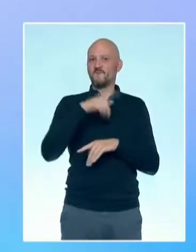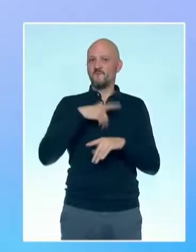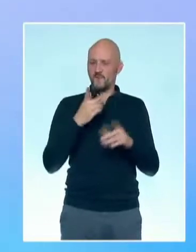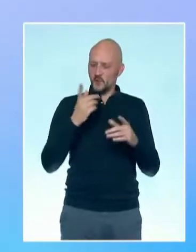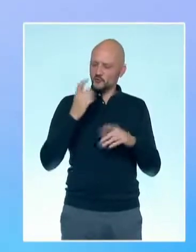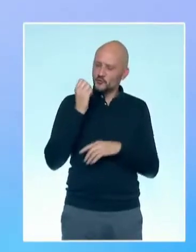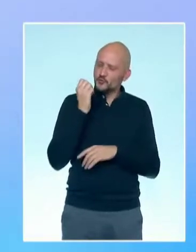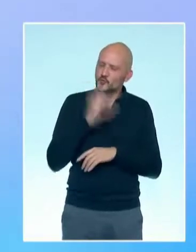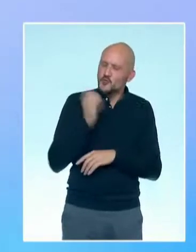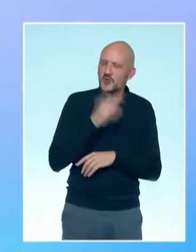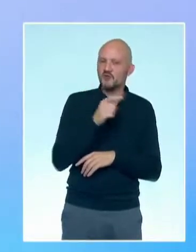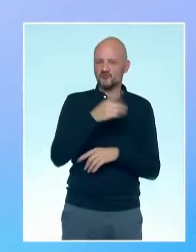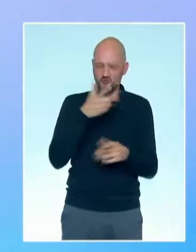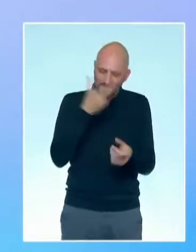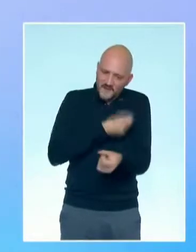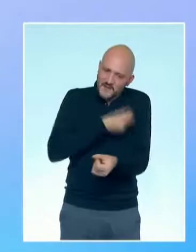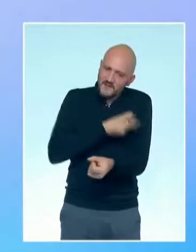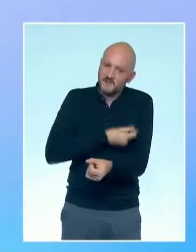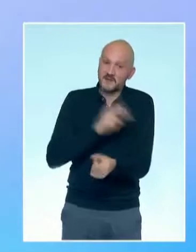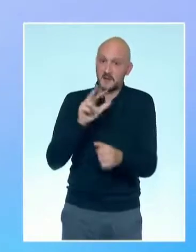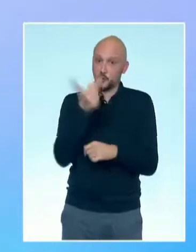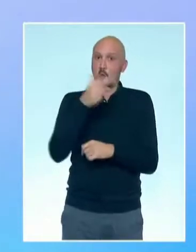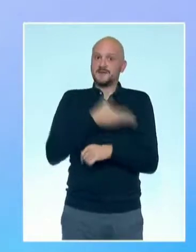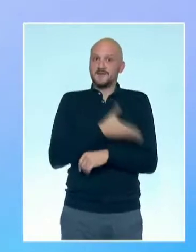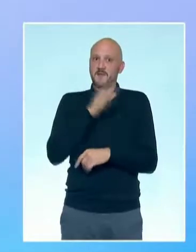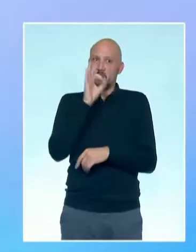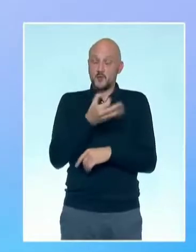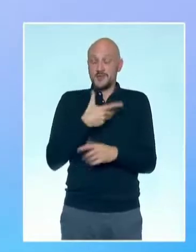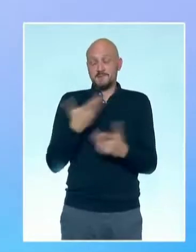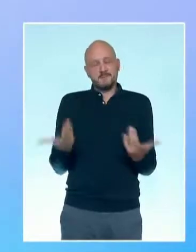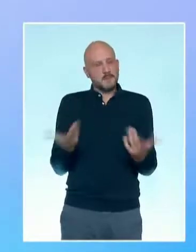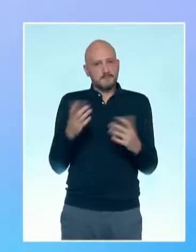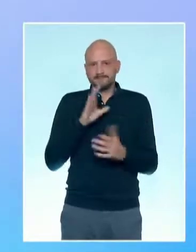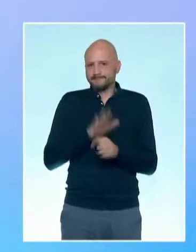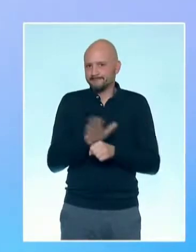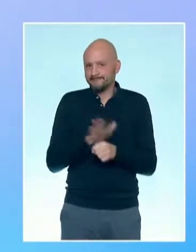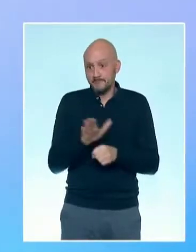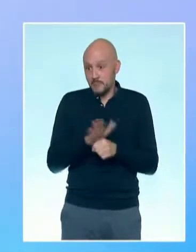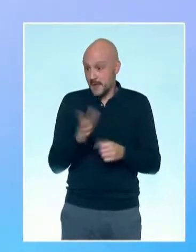freinage, mais le virus circule encore vite, il circule trop, et le nombre de cas